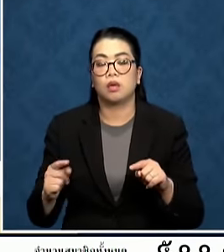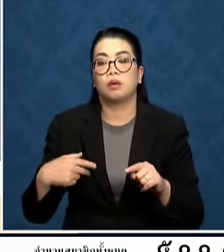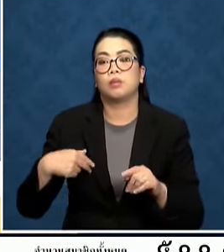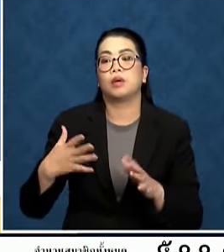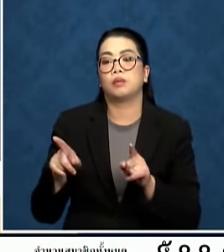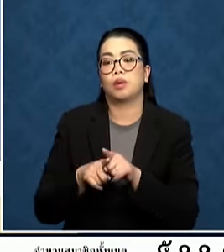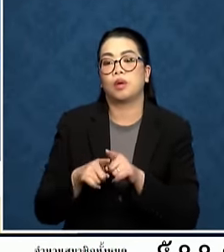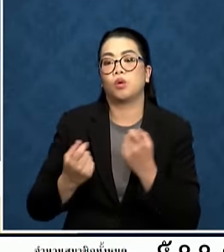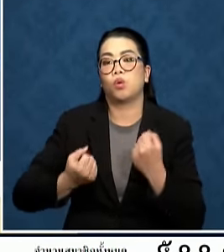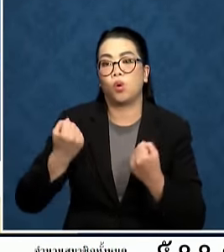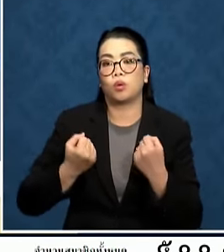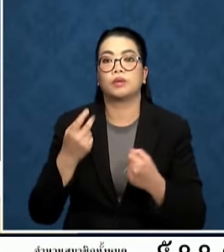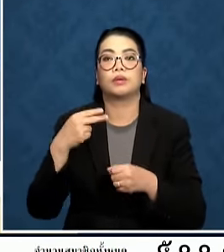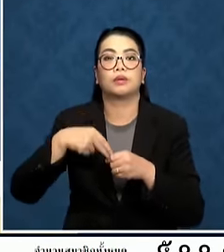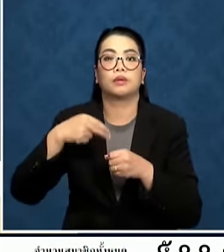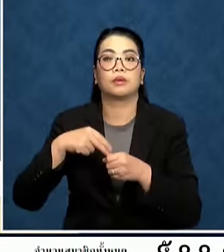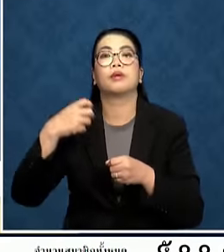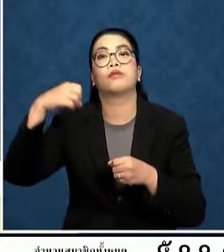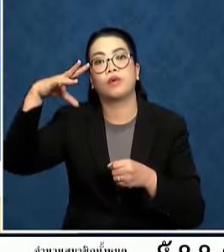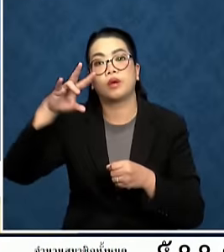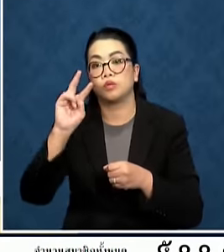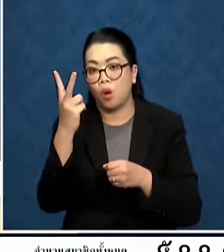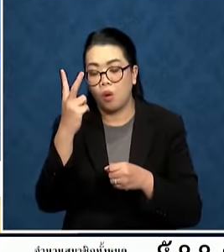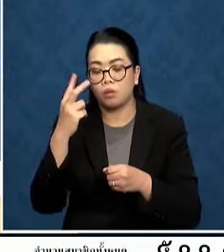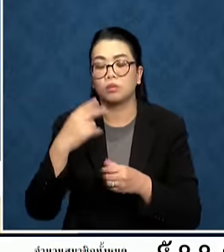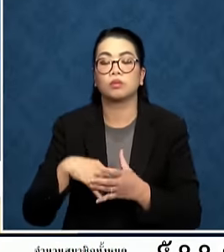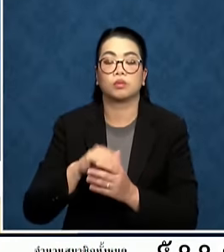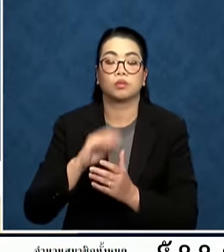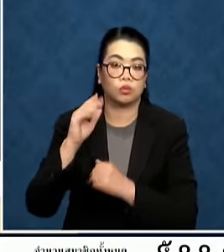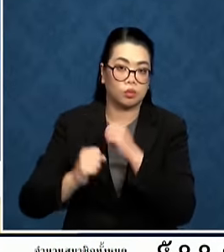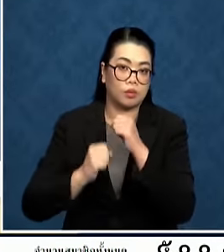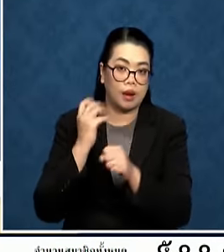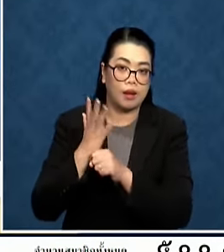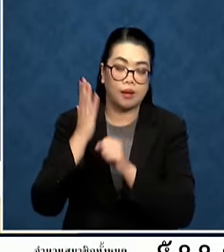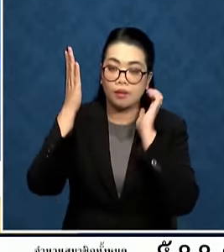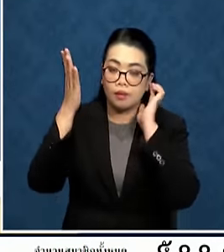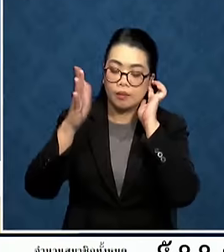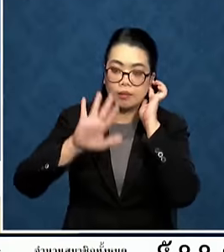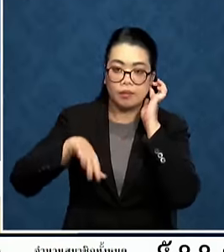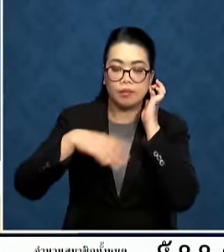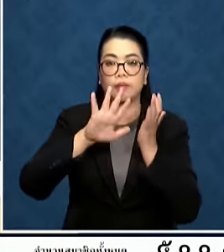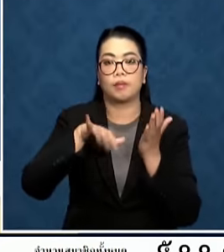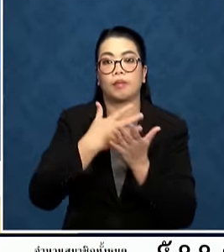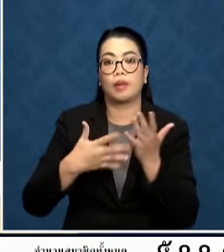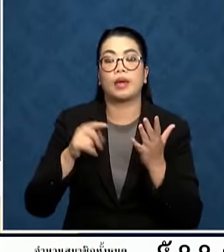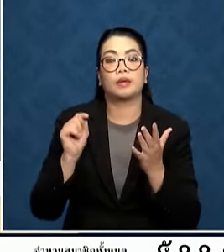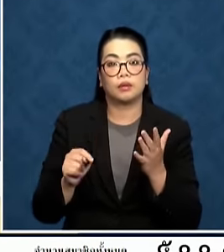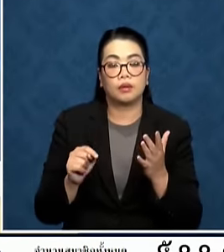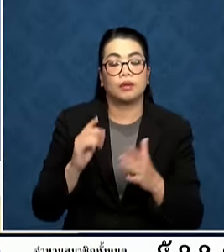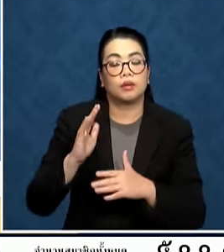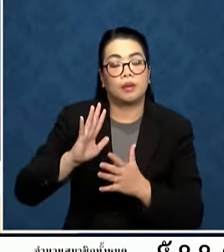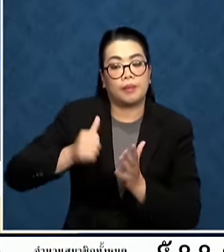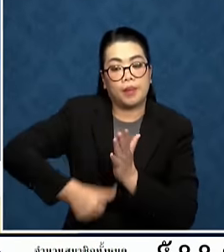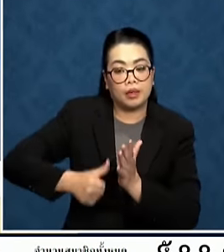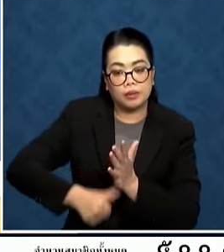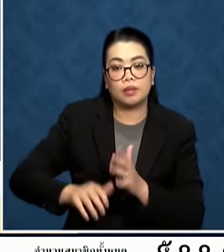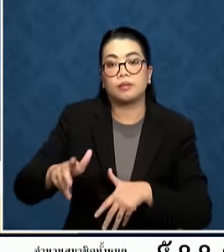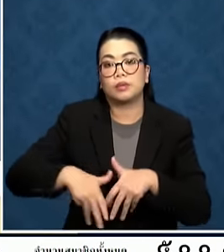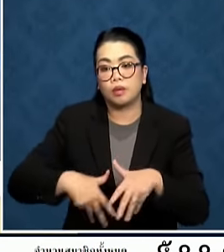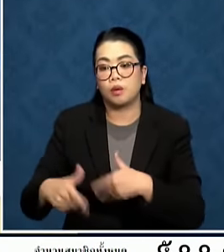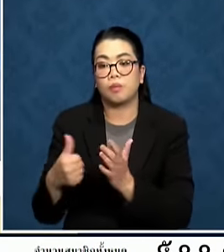และ EVทั้งนี้จากการประเมินนะครับใน 5ปีข้างหน้าภายใต้นโยบายรัฐบาลแบบนี้ภายใต้ภาษีรถ